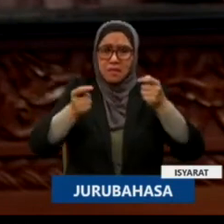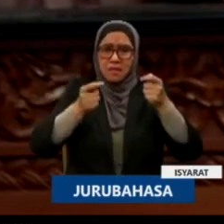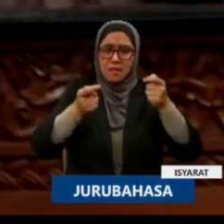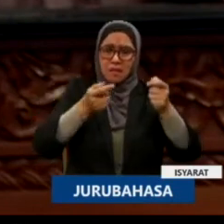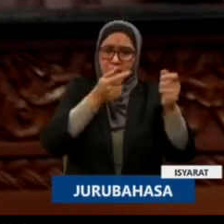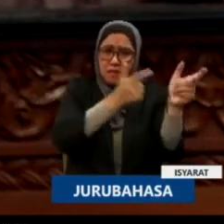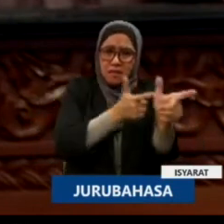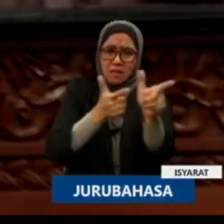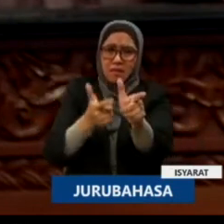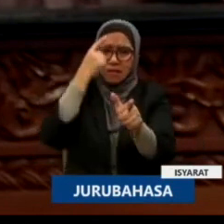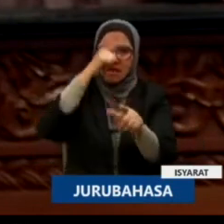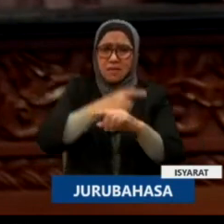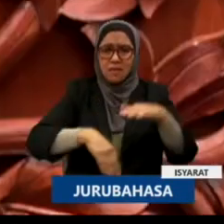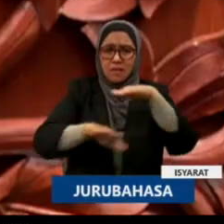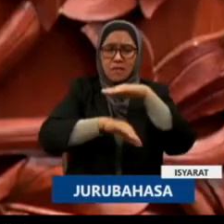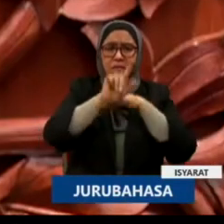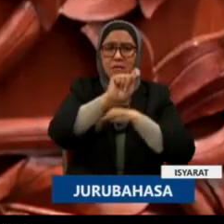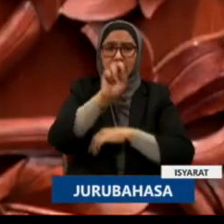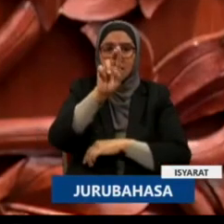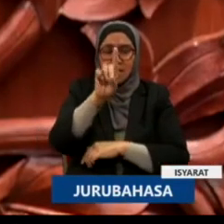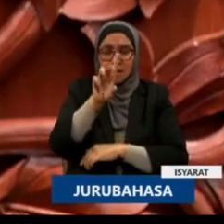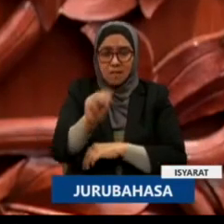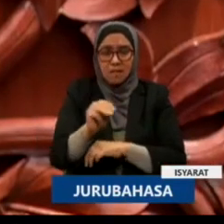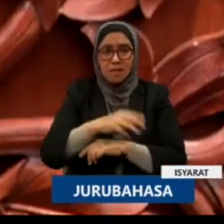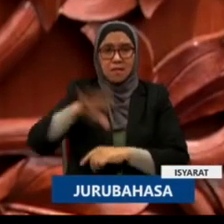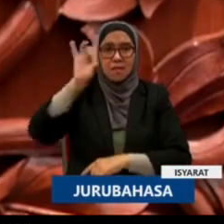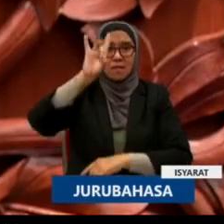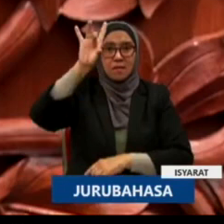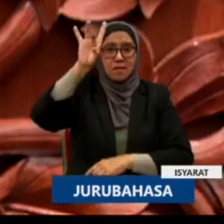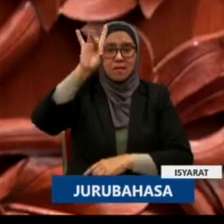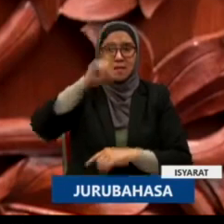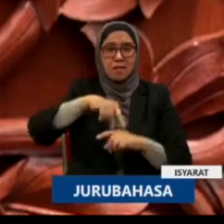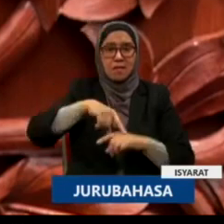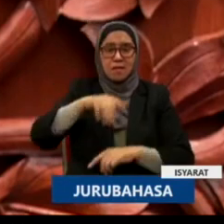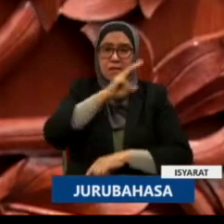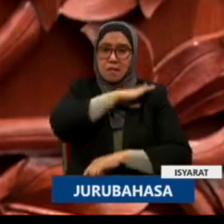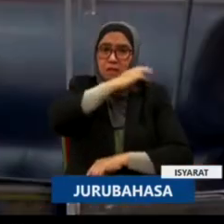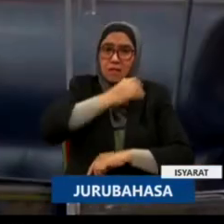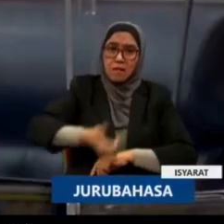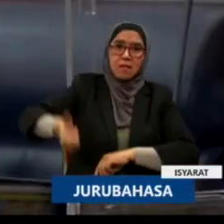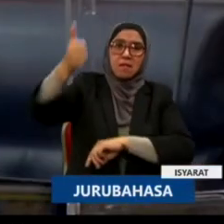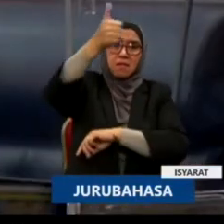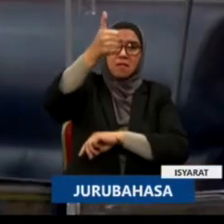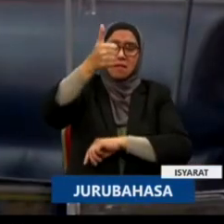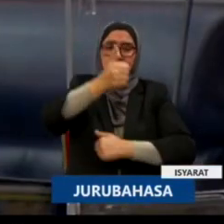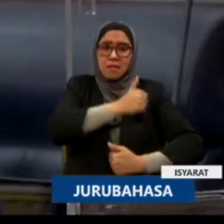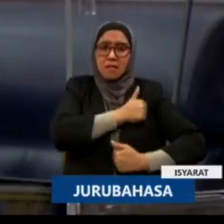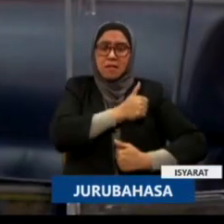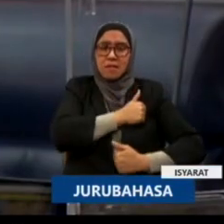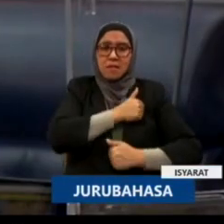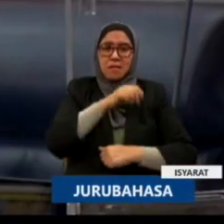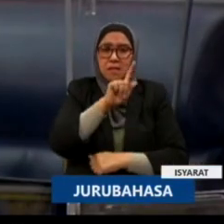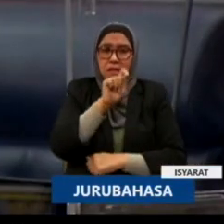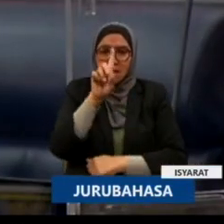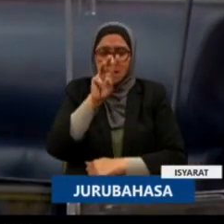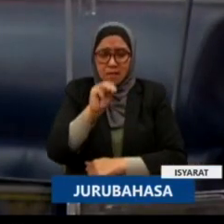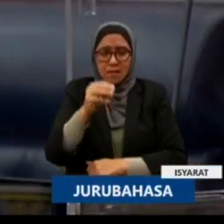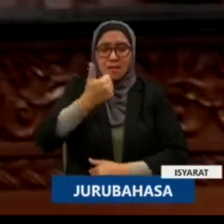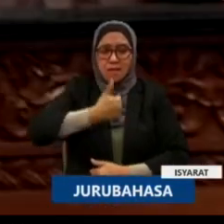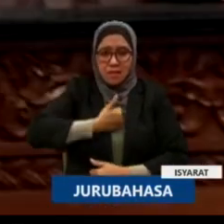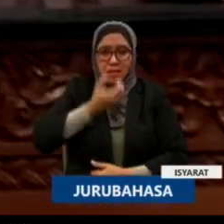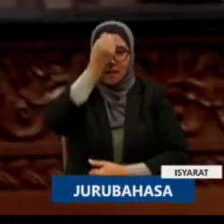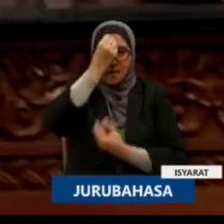yang Insyaallah yang bagaikan kalimat tentu udara sendiri akan memaklumkan Hasyid setan berkenan Terima kasih